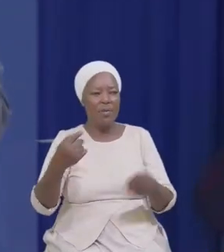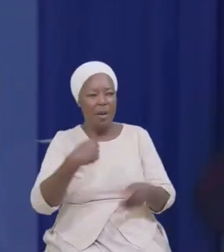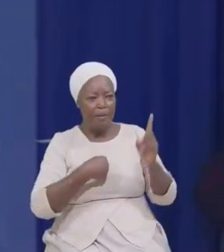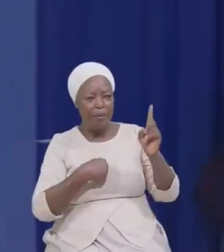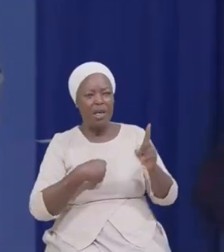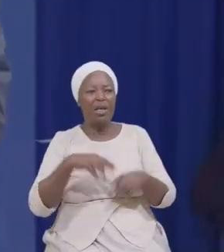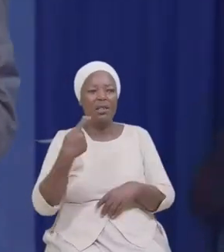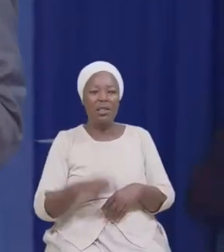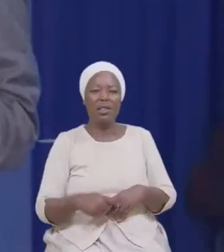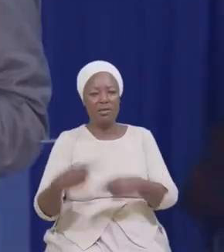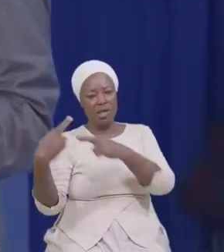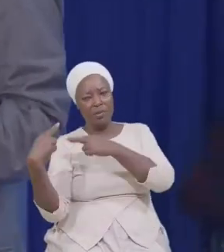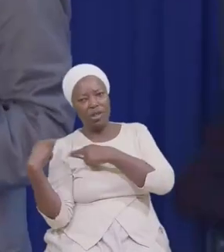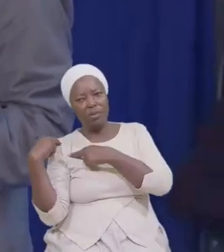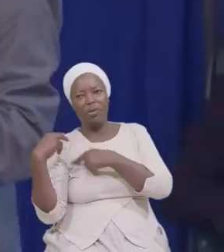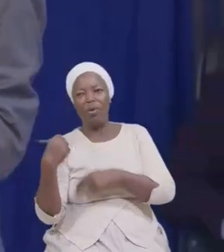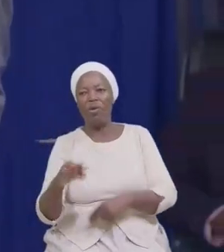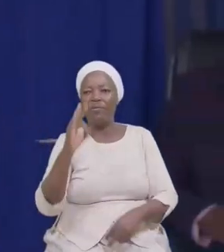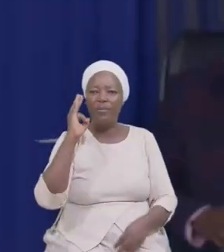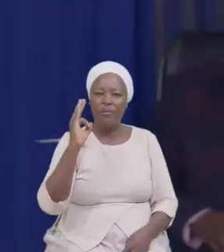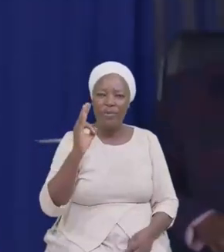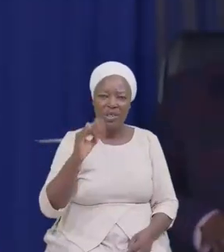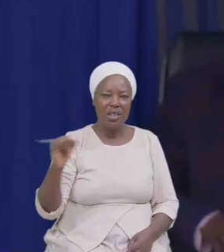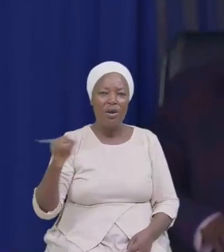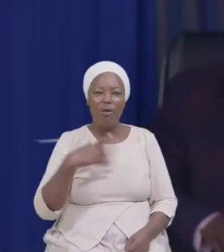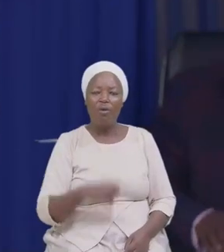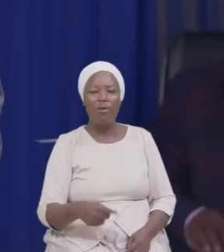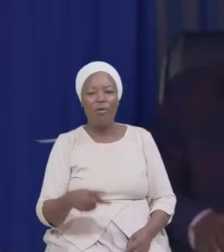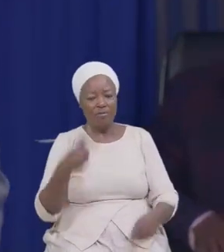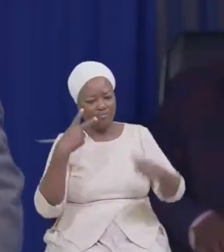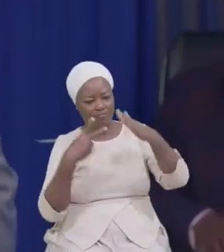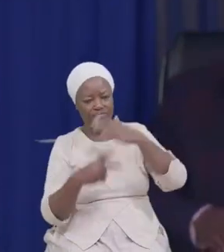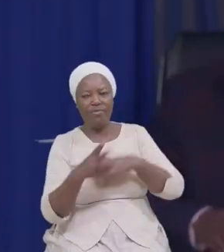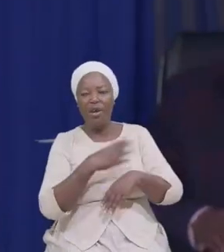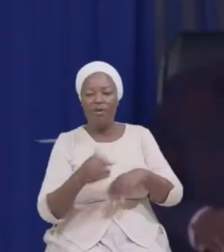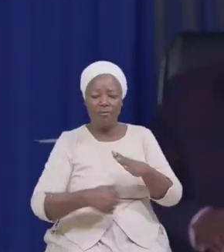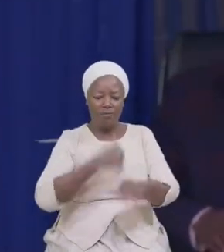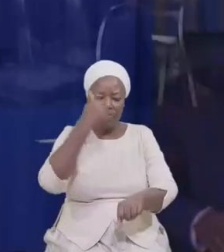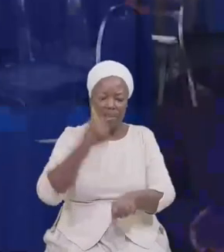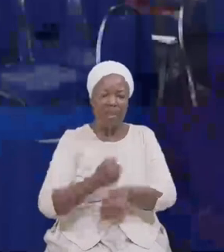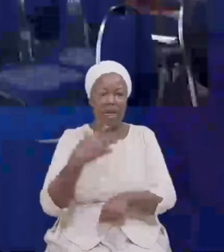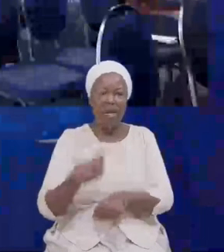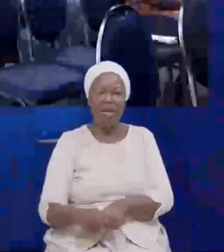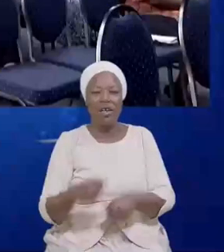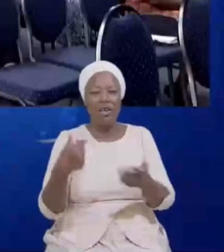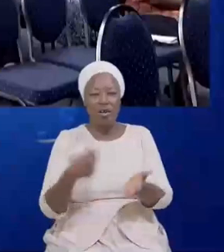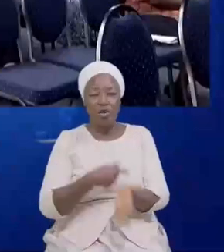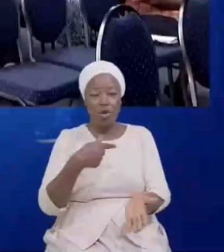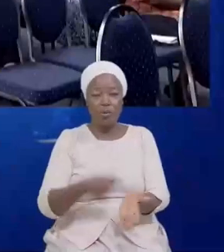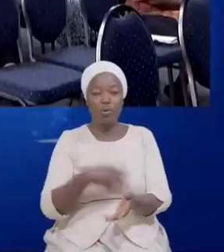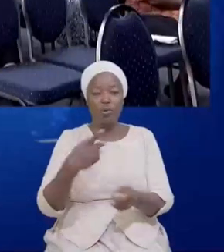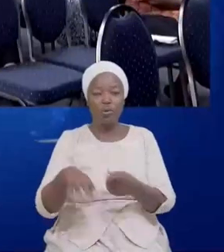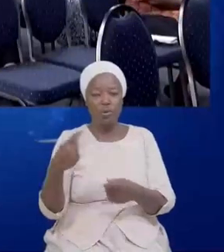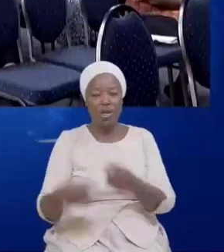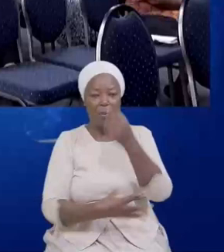la responsabilité de professer, d'accomplir la bonne nouvelle aux pauvres. Il m'a